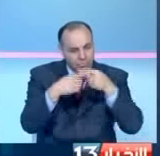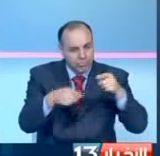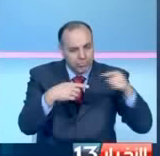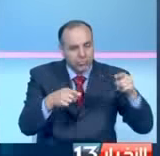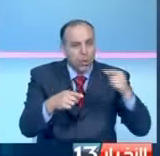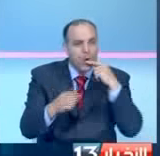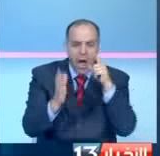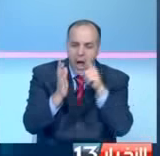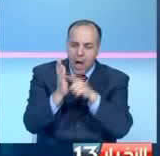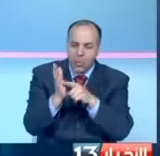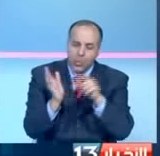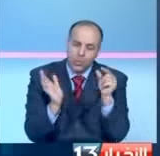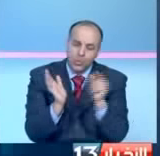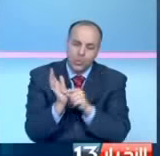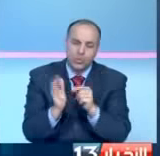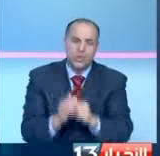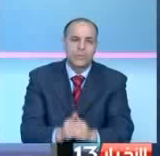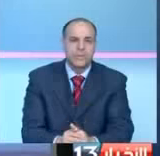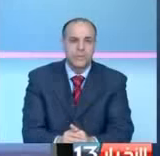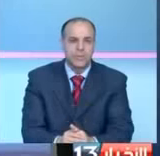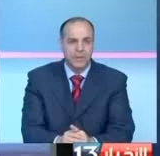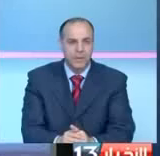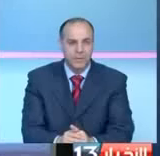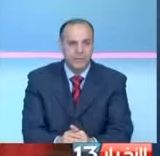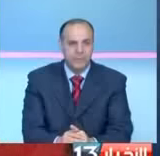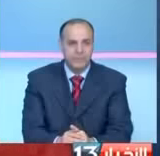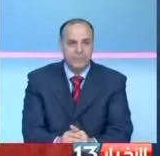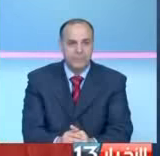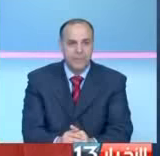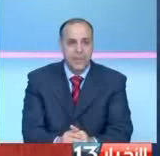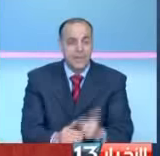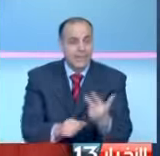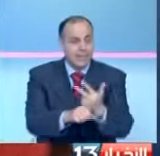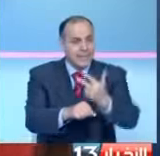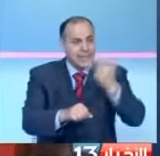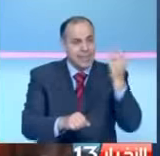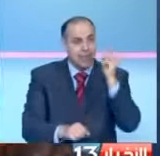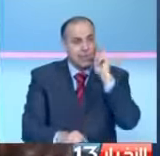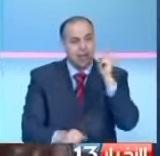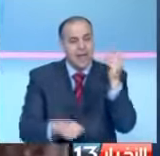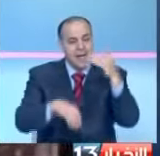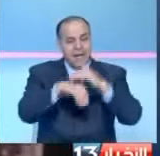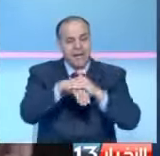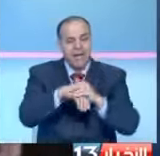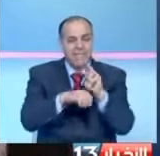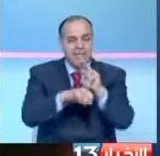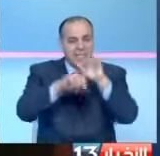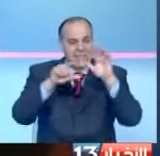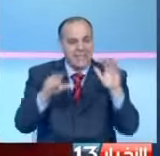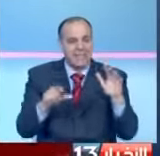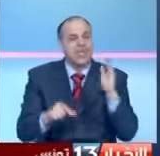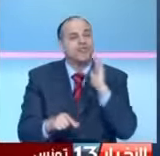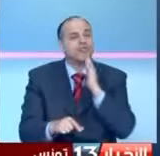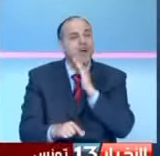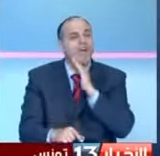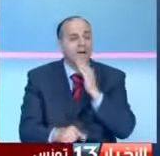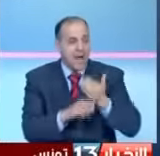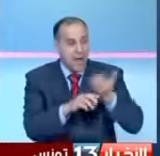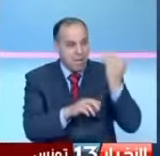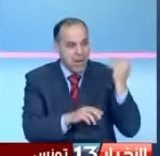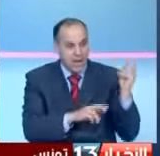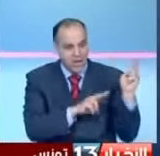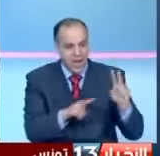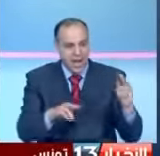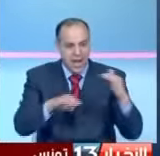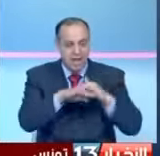تطبيق أحكام هذا الدستور. من 3 سنوات شهدت ليلة 26 من جانفي التي وصلت